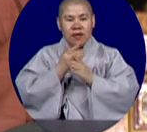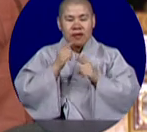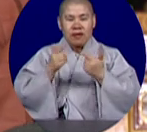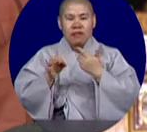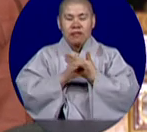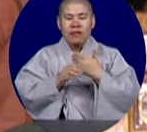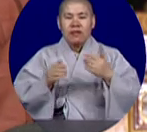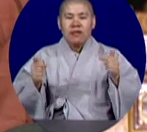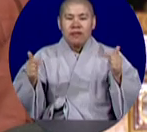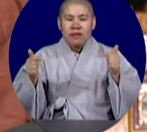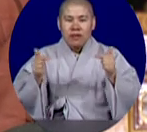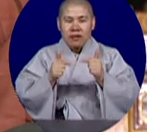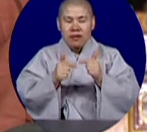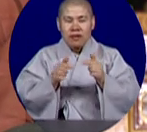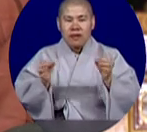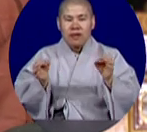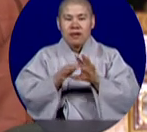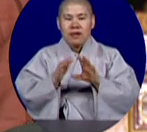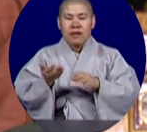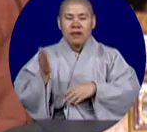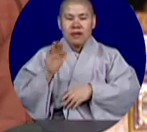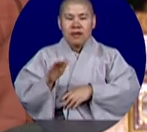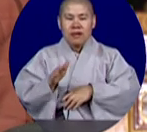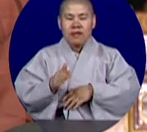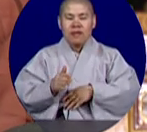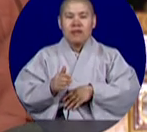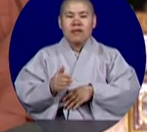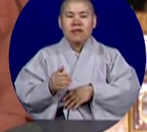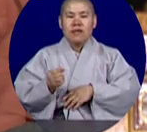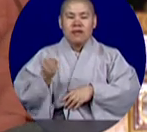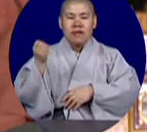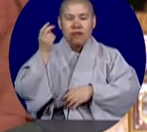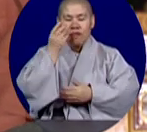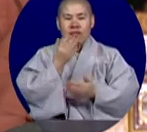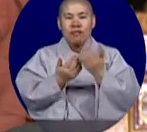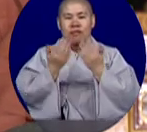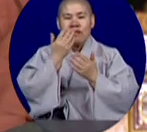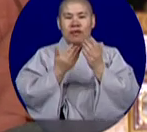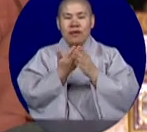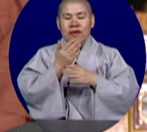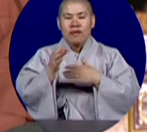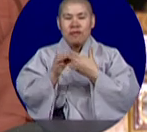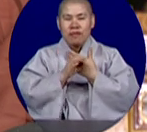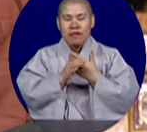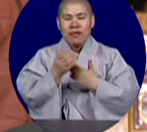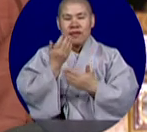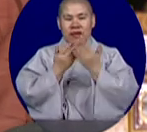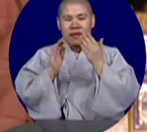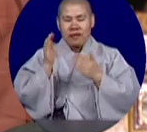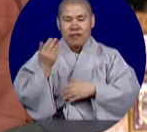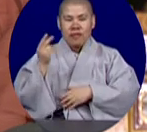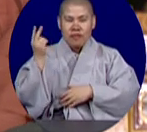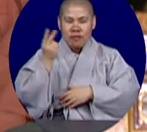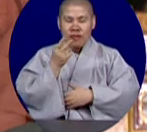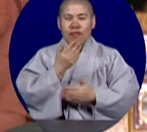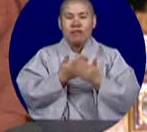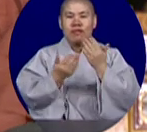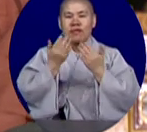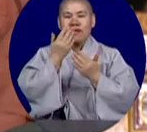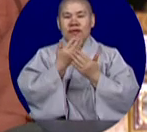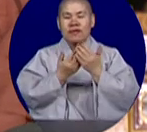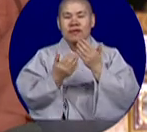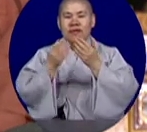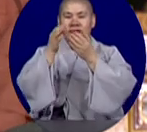사그러져 버려요. 거기서 화들짝 불이 일어나면 막 탄단 말이에요. 거기서 또 불을 옮겨주면 또